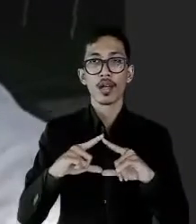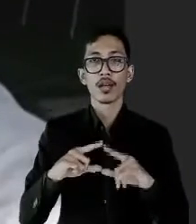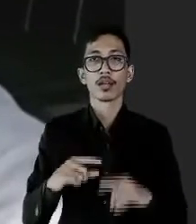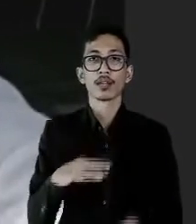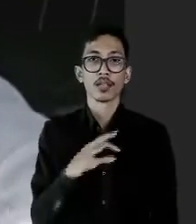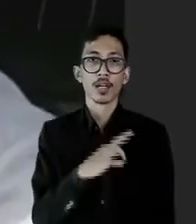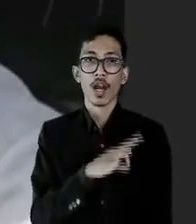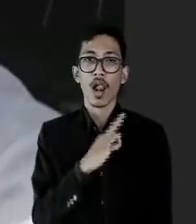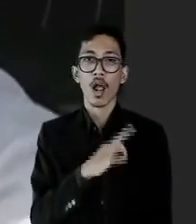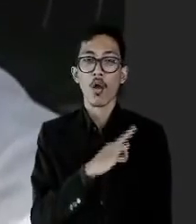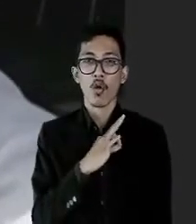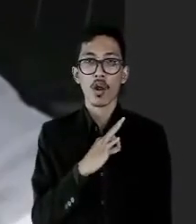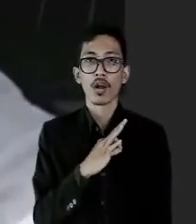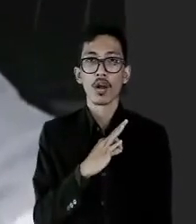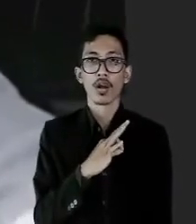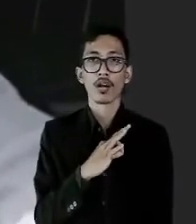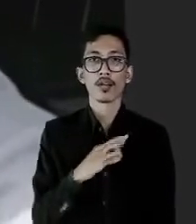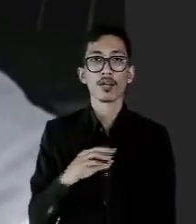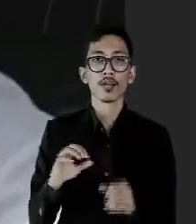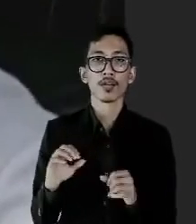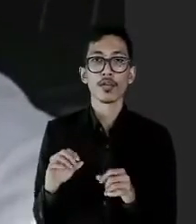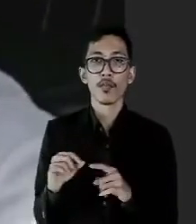Saya relawan dari